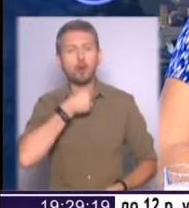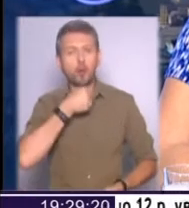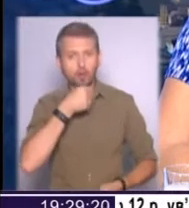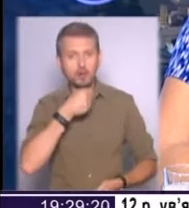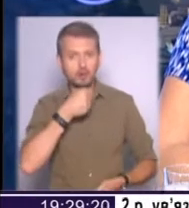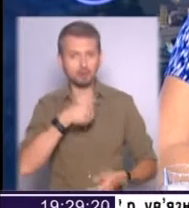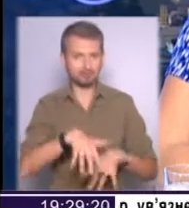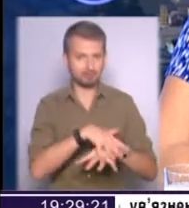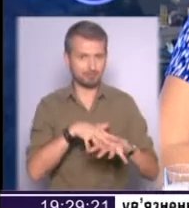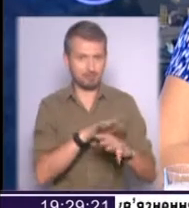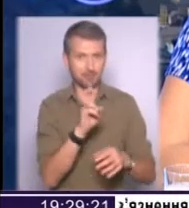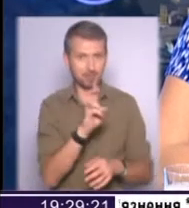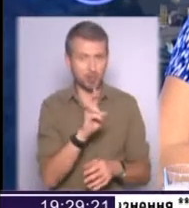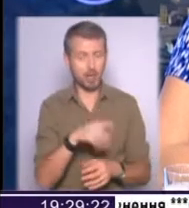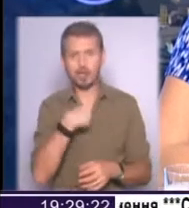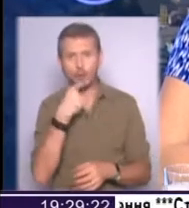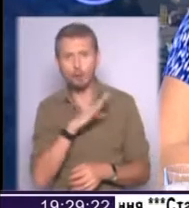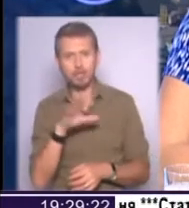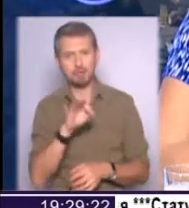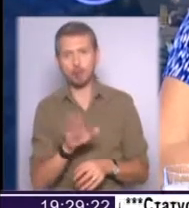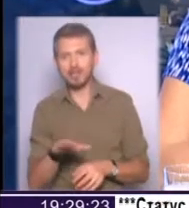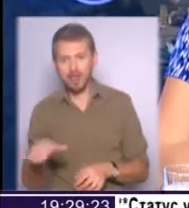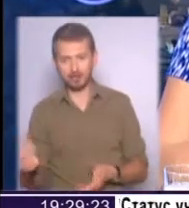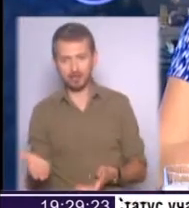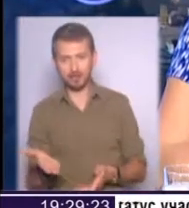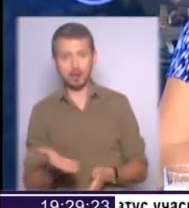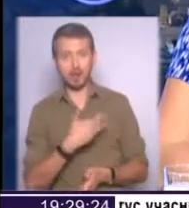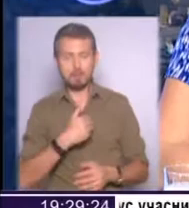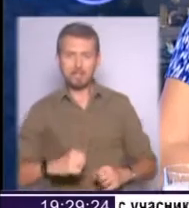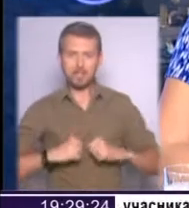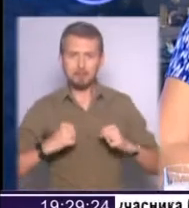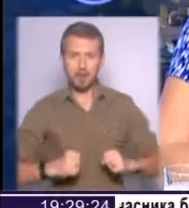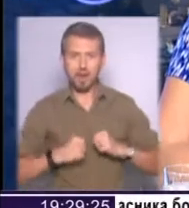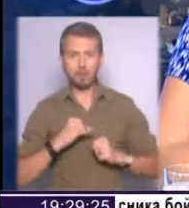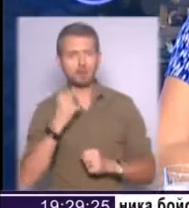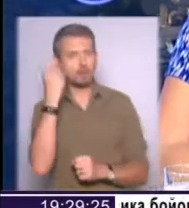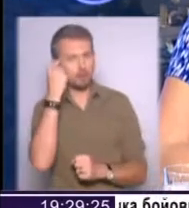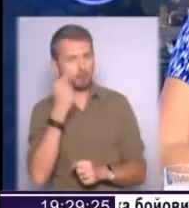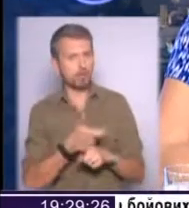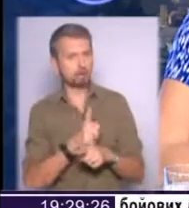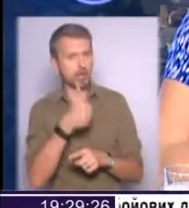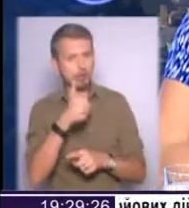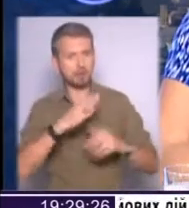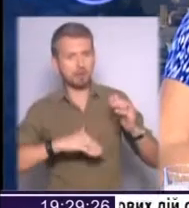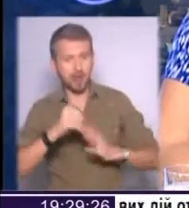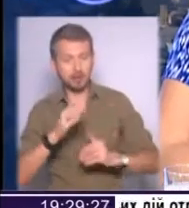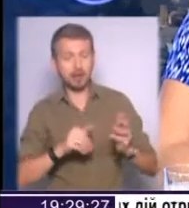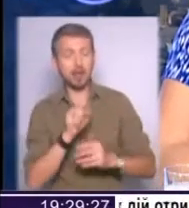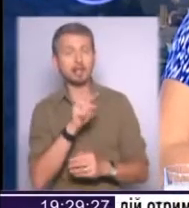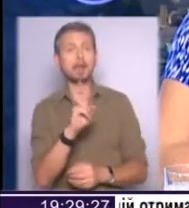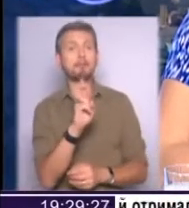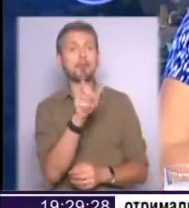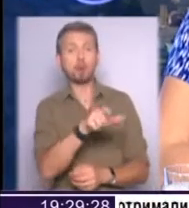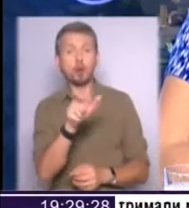публічних бібліотек, не говорячи вже про дитячі. Ми намагаємося, і думаю, це дуже добра практика, тому що ті бібліотекарі, з